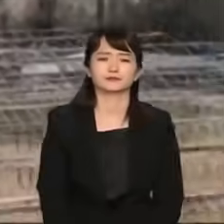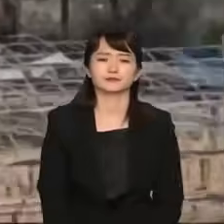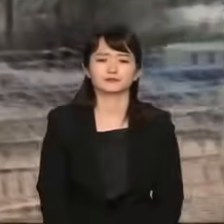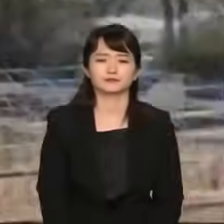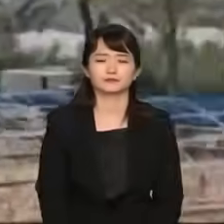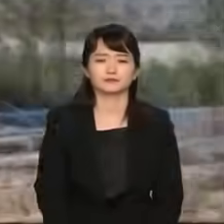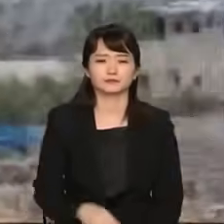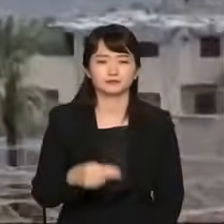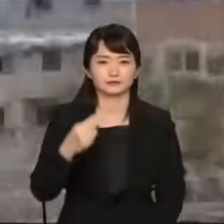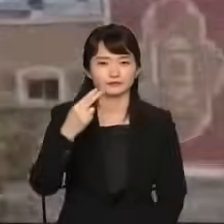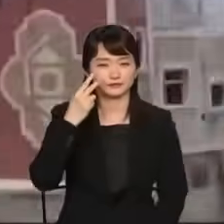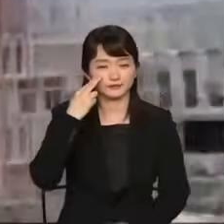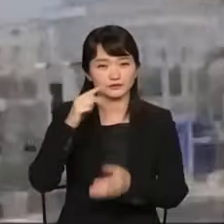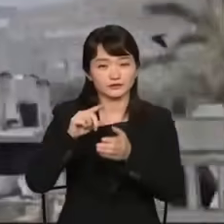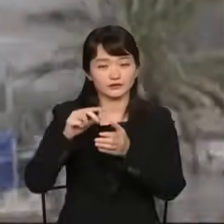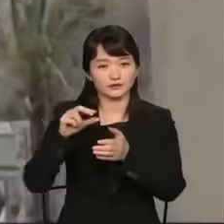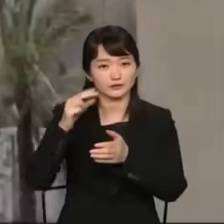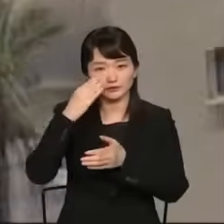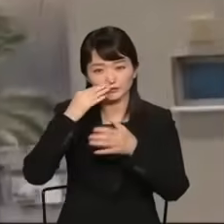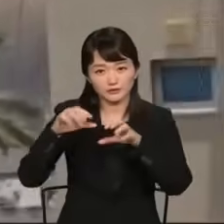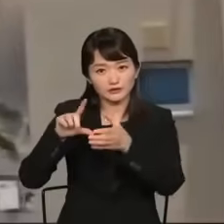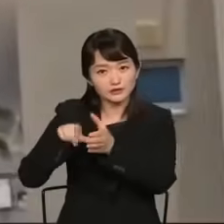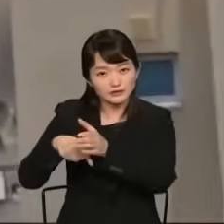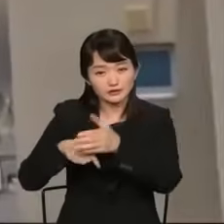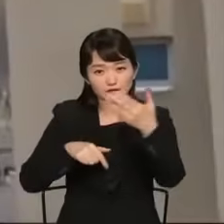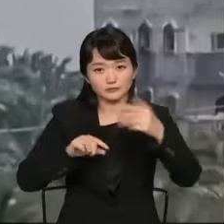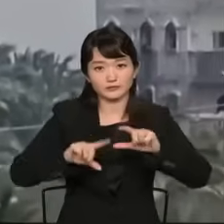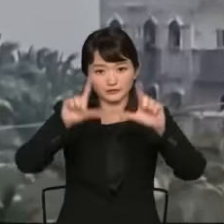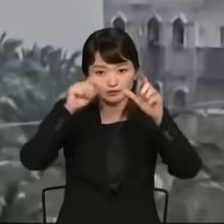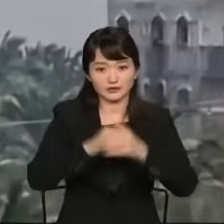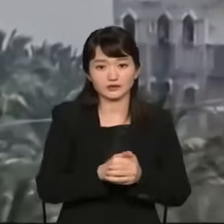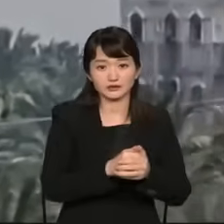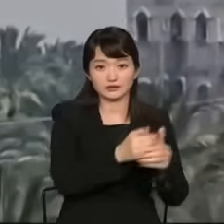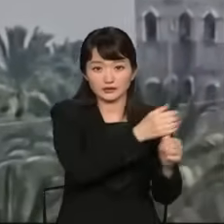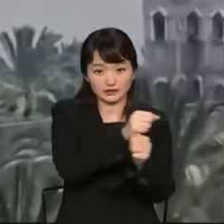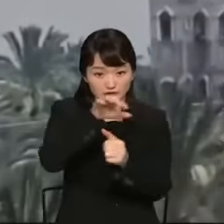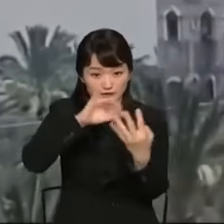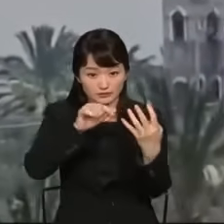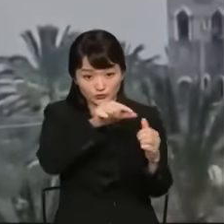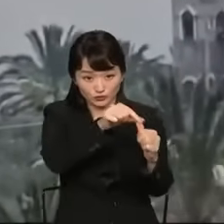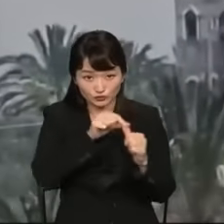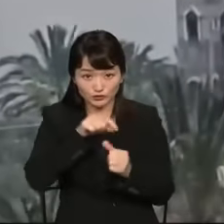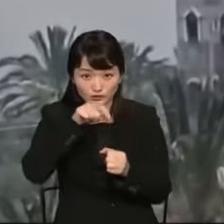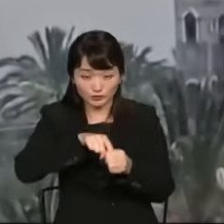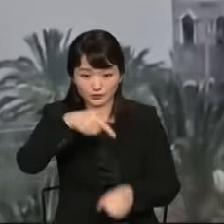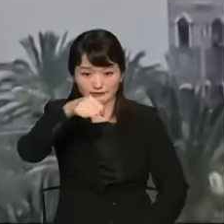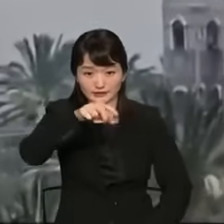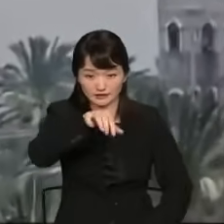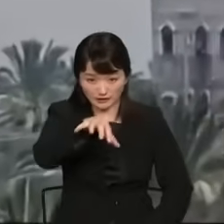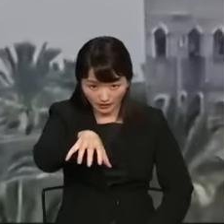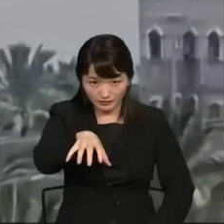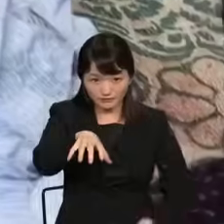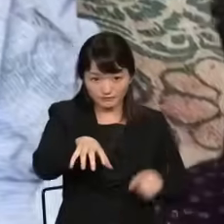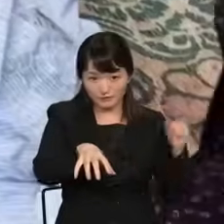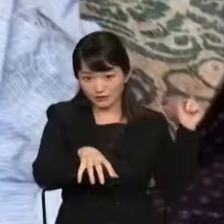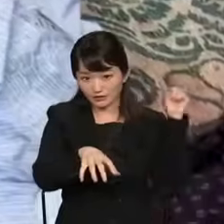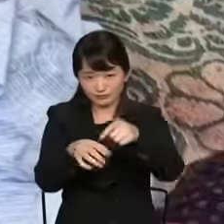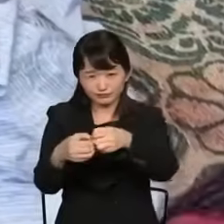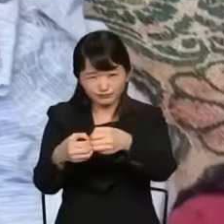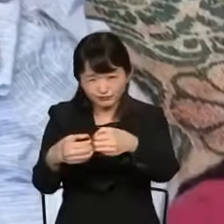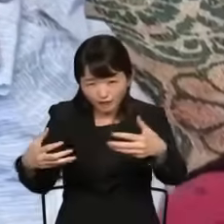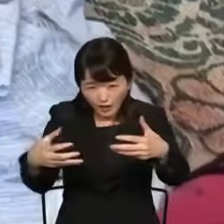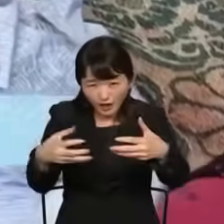현지 시간 8일 이스라엘군이 인질 4명을 구출하기 위해 가자지구 중심부 데이르 알발라를 공격했습니다.